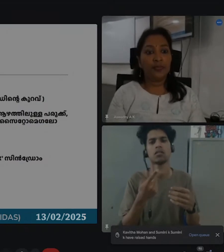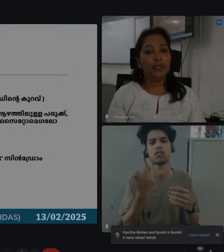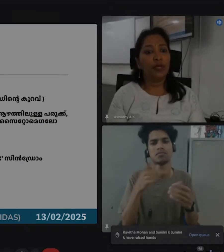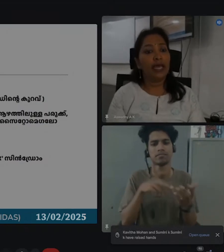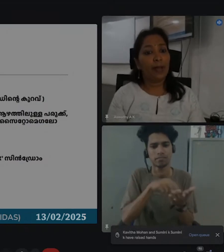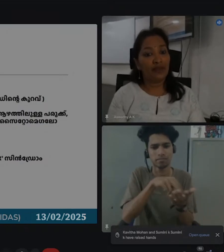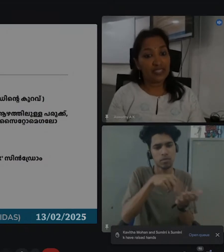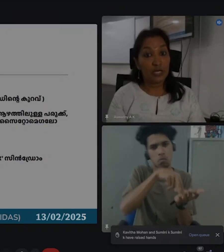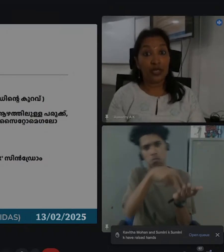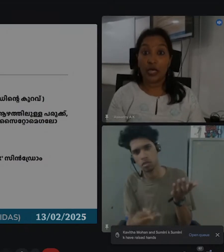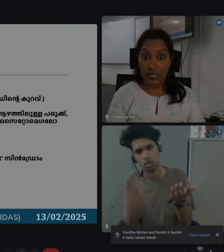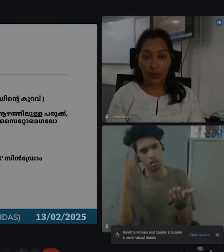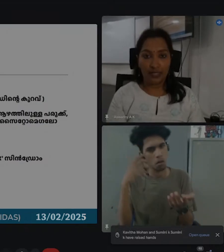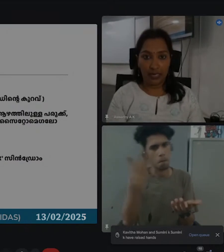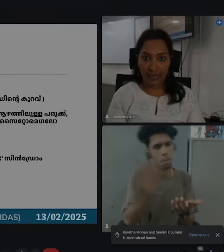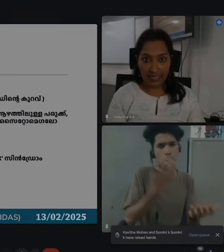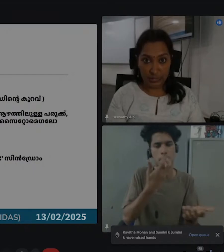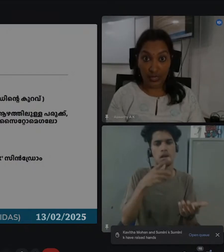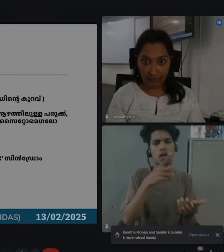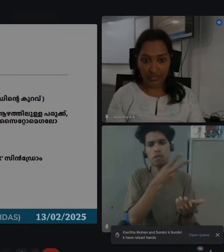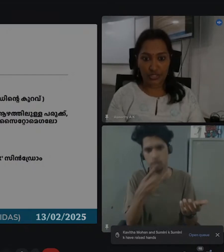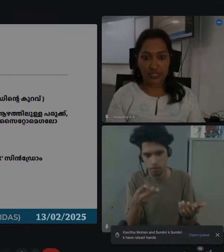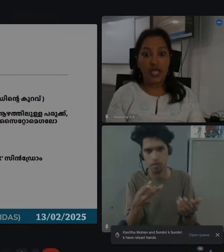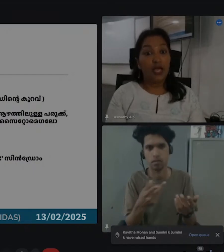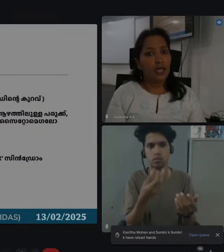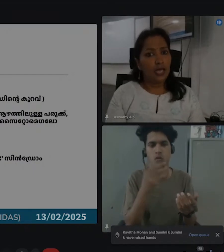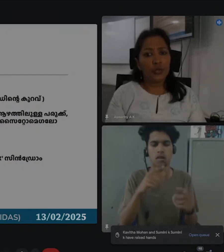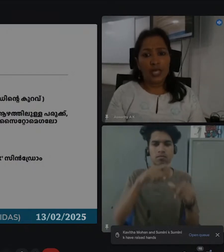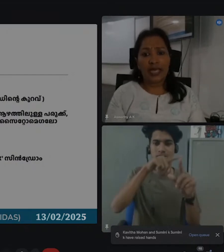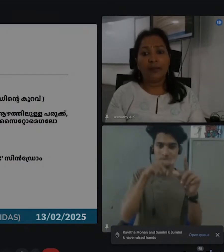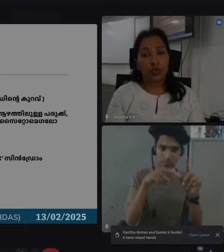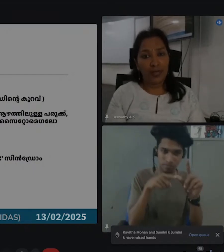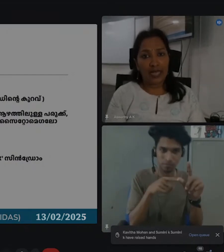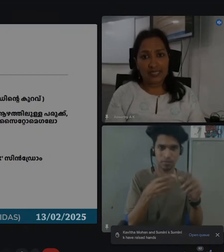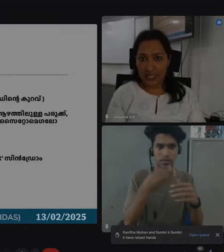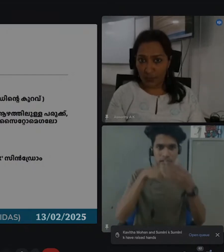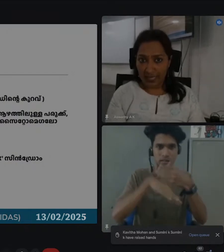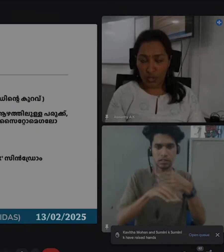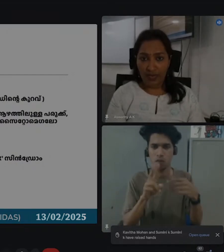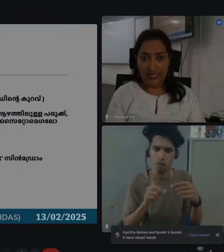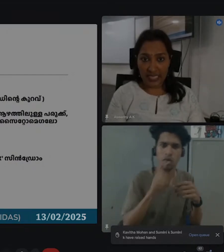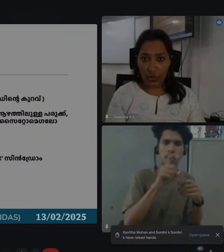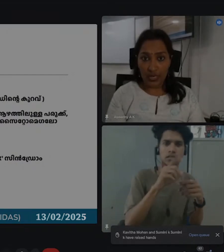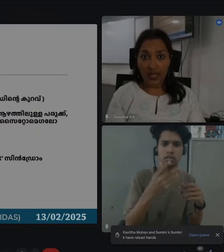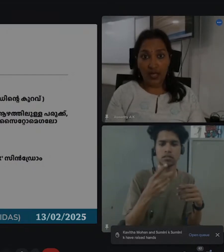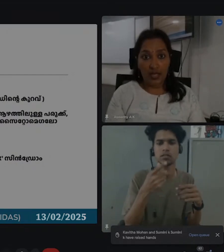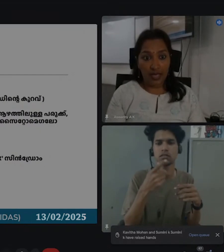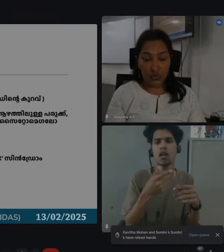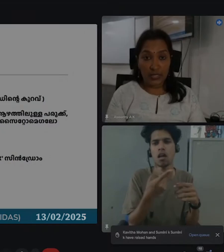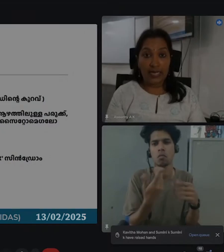ബുദ്ധിമുട്ടുകൾ, അതുപോലെ ഗർഭാവസ്ഥയിൽ ഉണ്ടാകുന്ന അണുബാധകൾ, പലതരത്തിലുള്ള ഇൻഫെക്ഷൻ, അതിനുദാഹരണം റുബെല്ല, സൈറ്റോമെഗാലോ വൈറസ്,